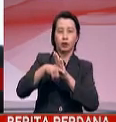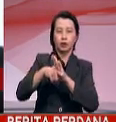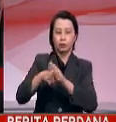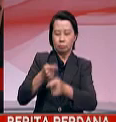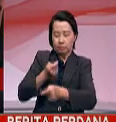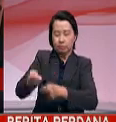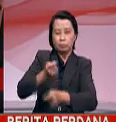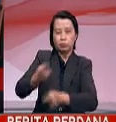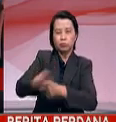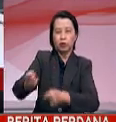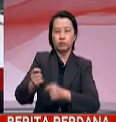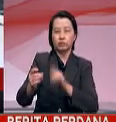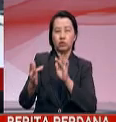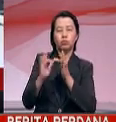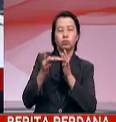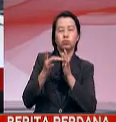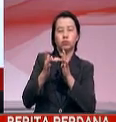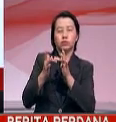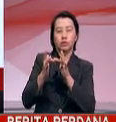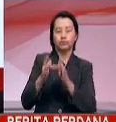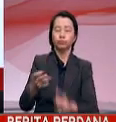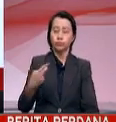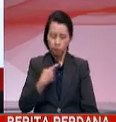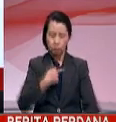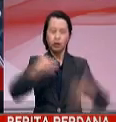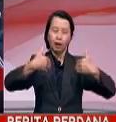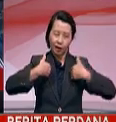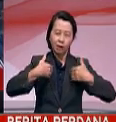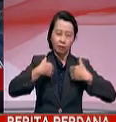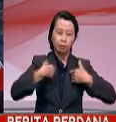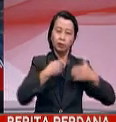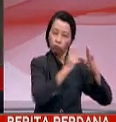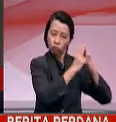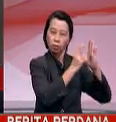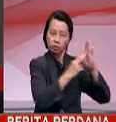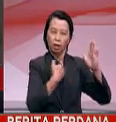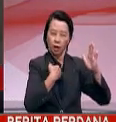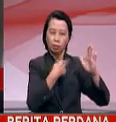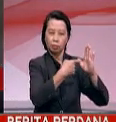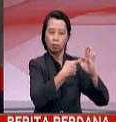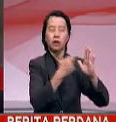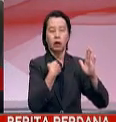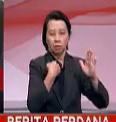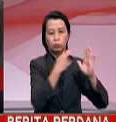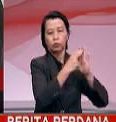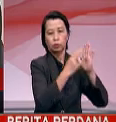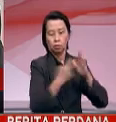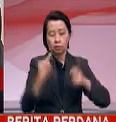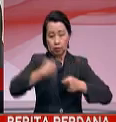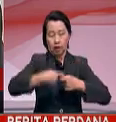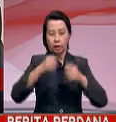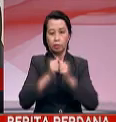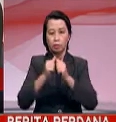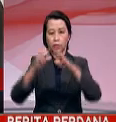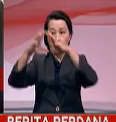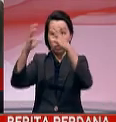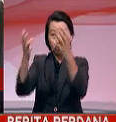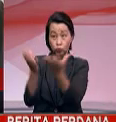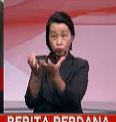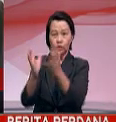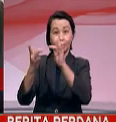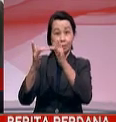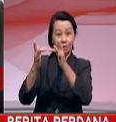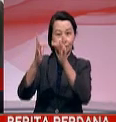anti-cyberbully. Kita ada undang-undang yang berkaitan dengan dunia cyber,